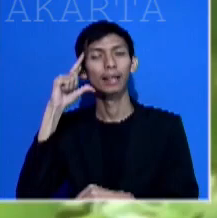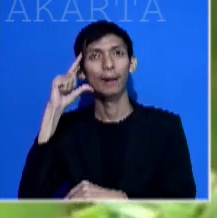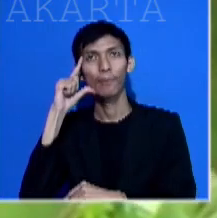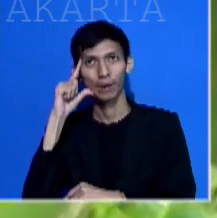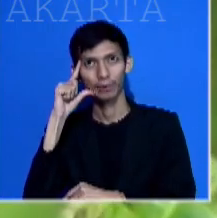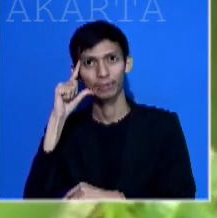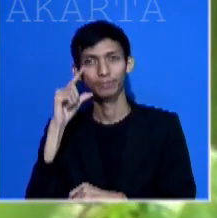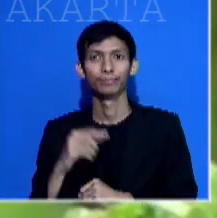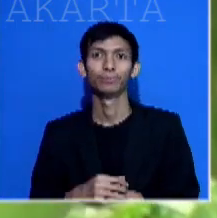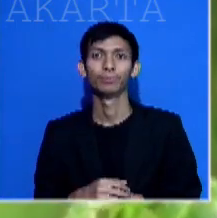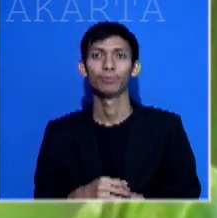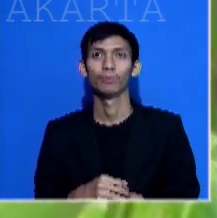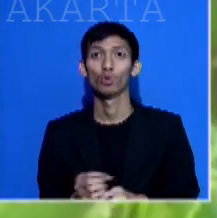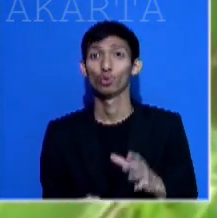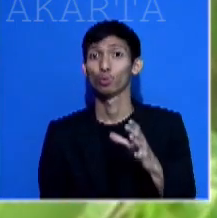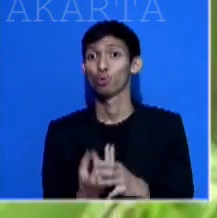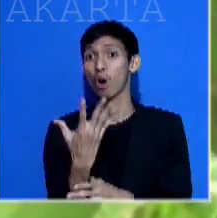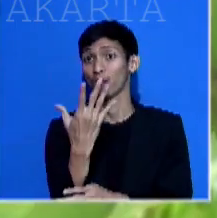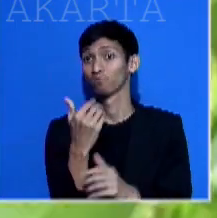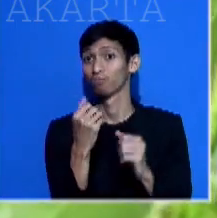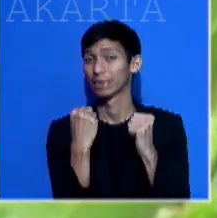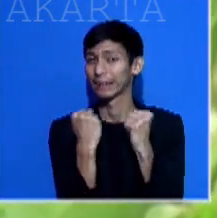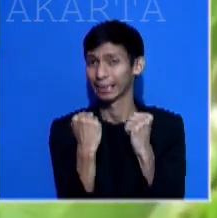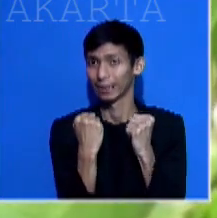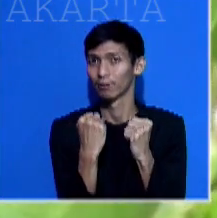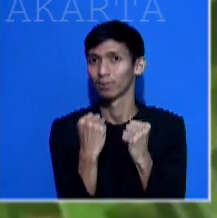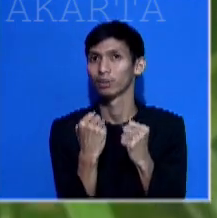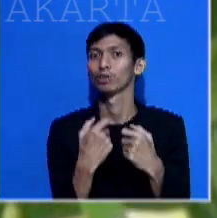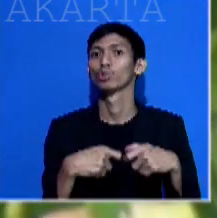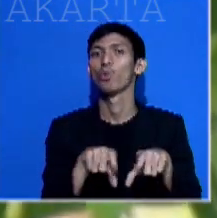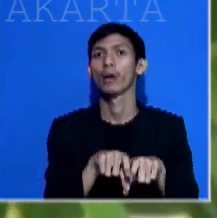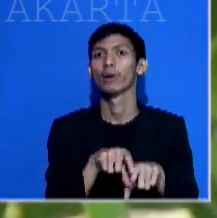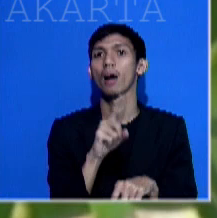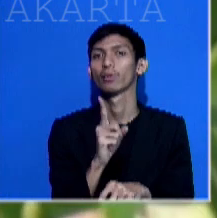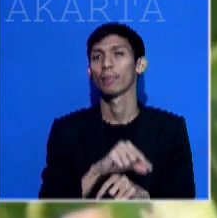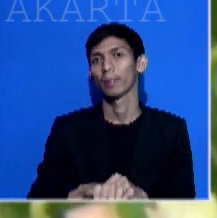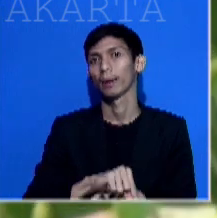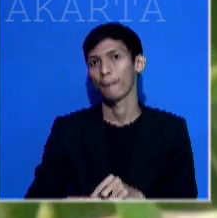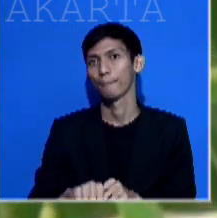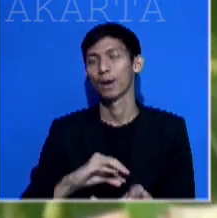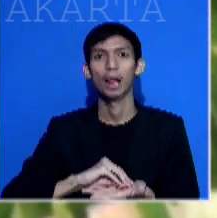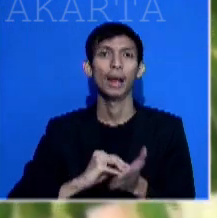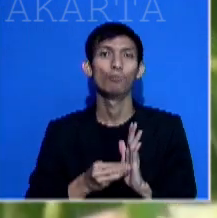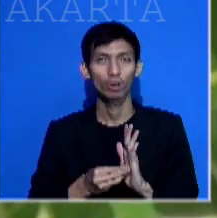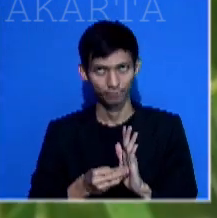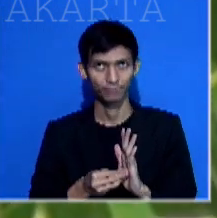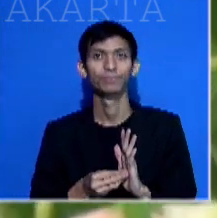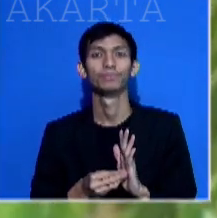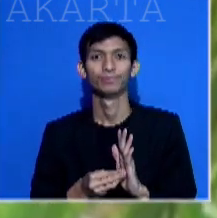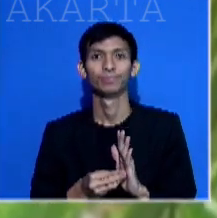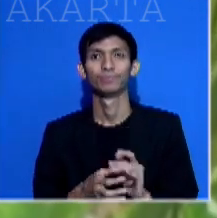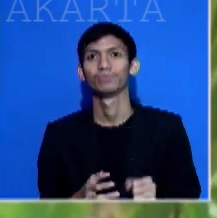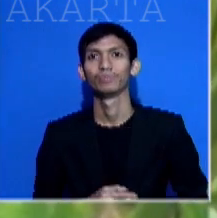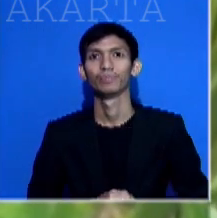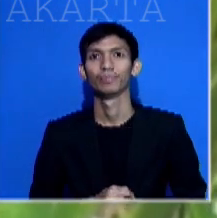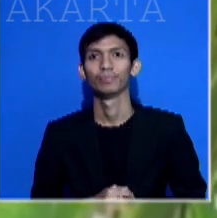Kawontenan siti ingkang subur sarta hawa asrep menika kanyata trep sanget kangge papan budidaya jeram limon. Darsono ingkang sampun sawetawis